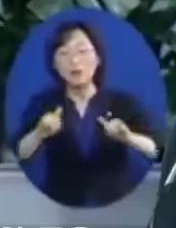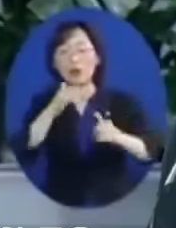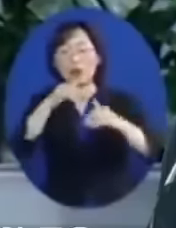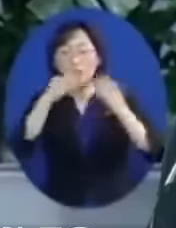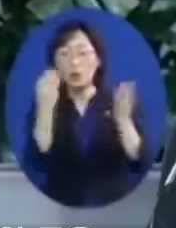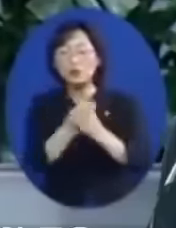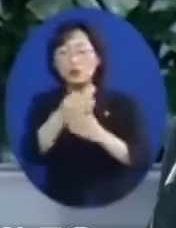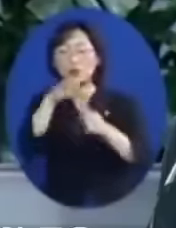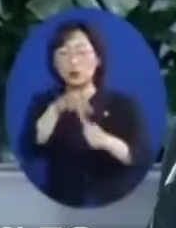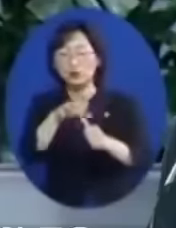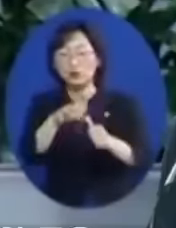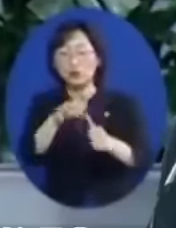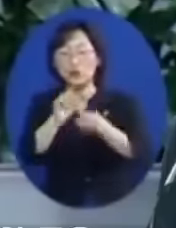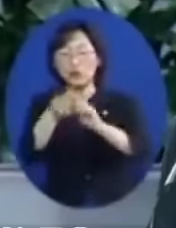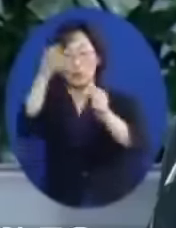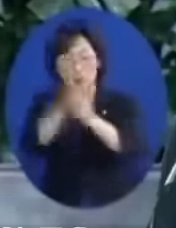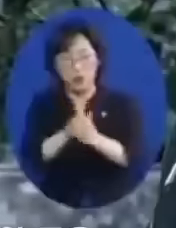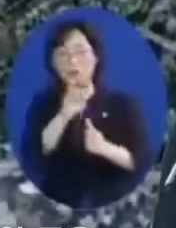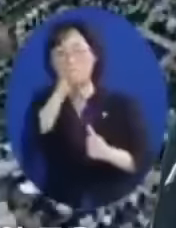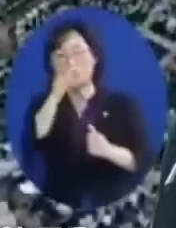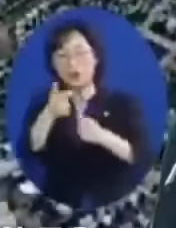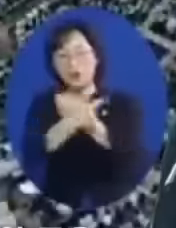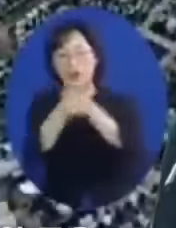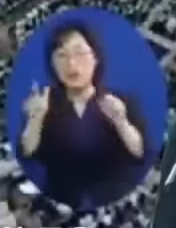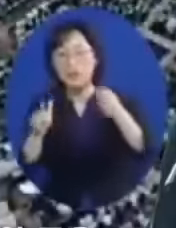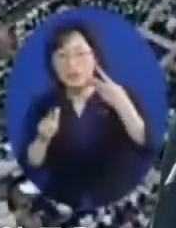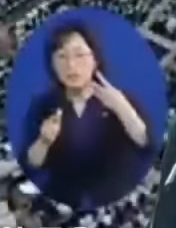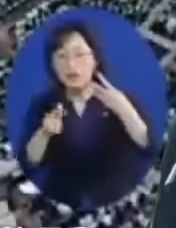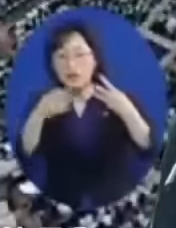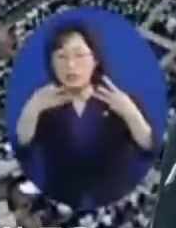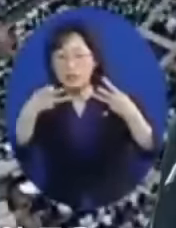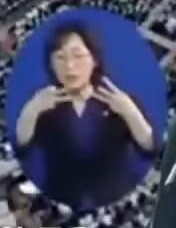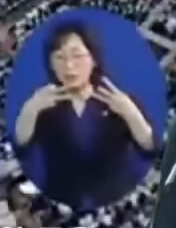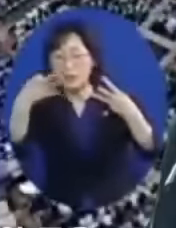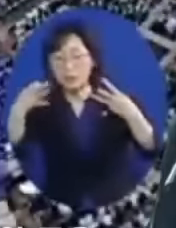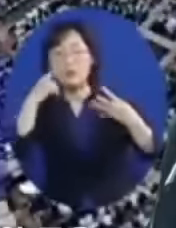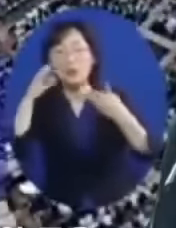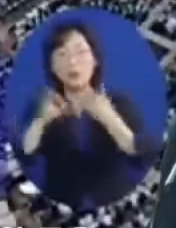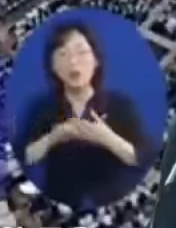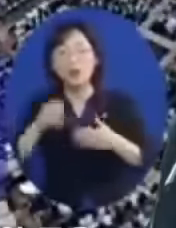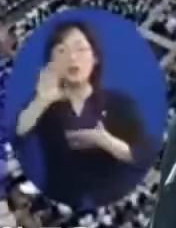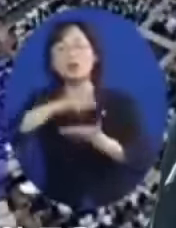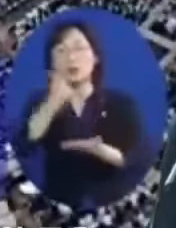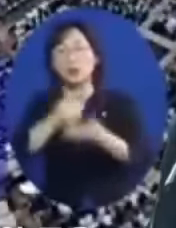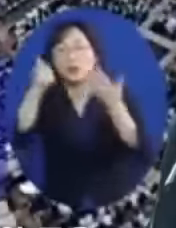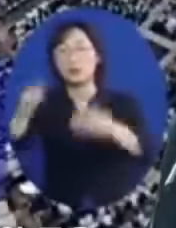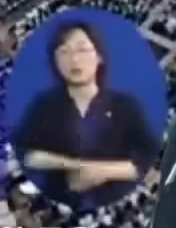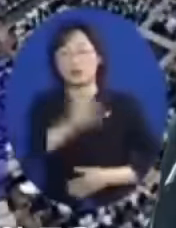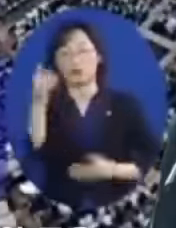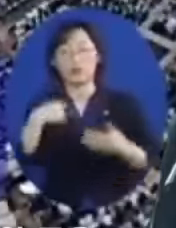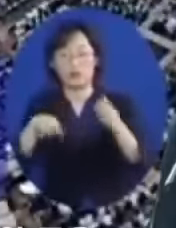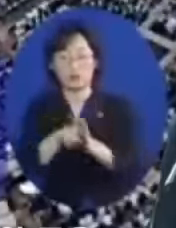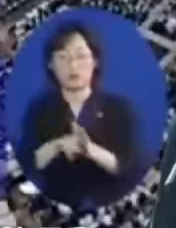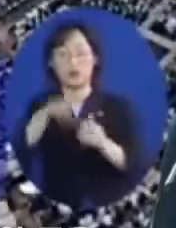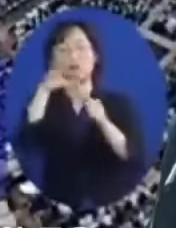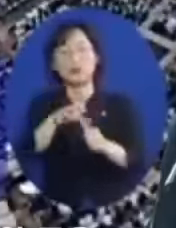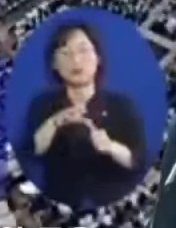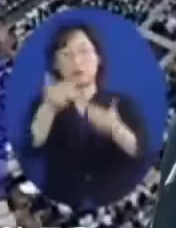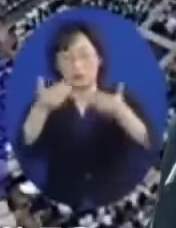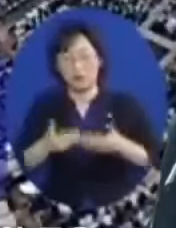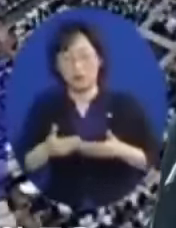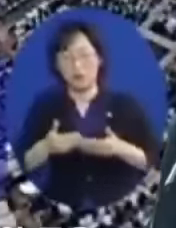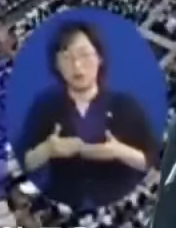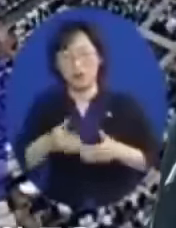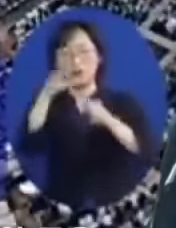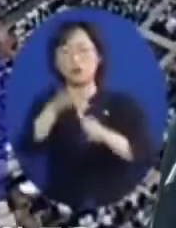짊어지고 죽었다고 말한 것입니다. 갈라디아서 3장 13절로 14절에 그리스도께서 우리를 위하여 저주를 바람하되사 율법의 저주에서